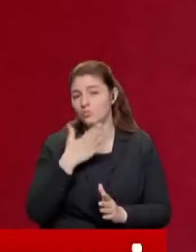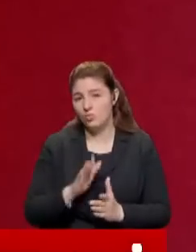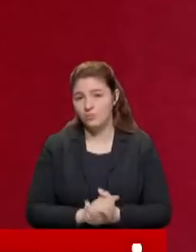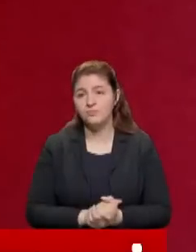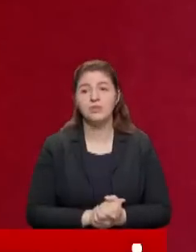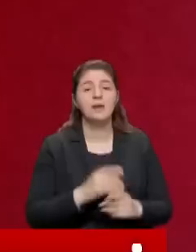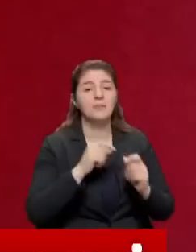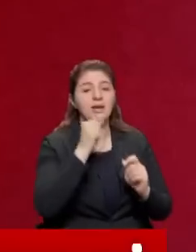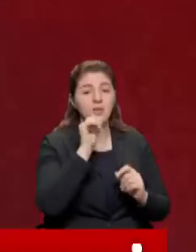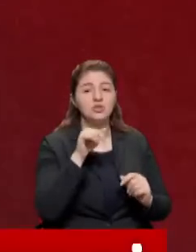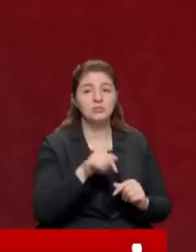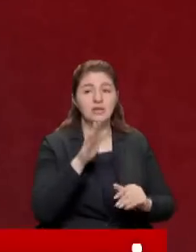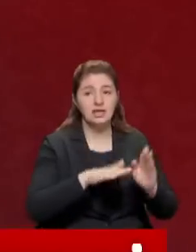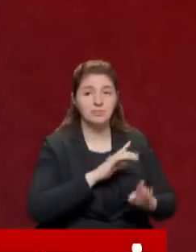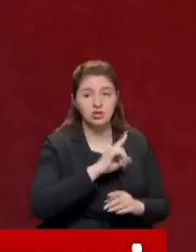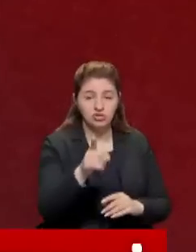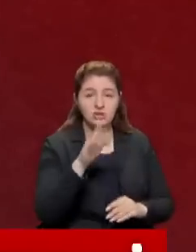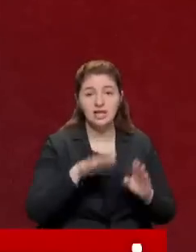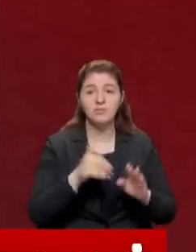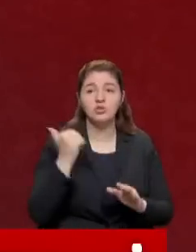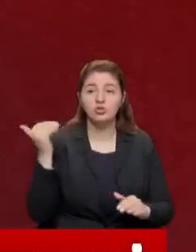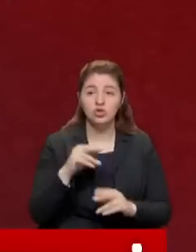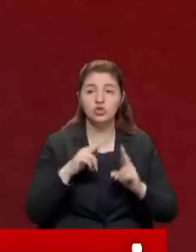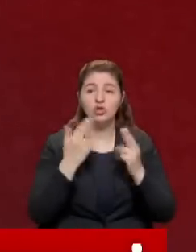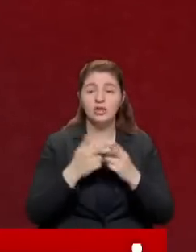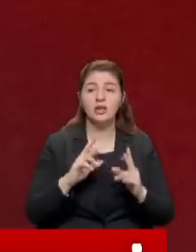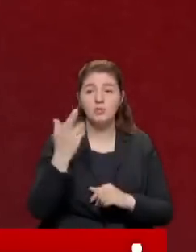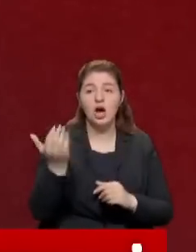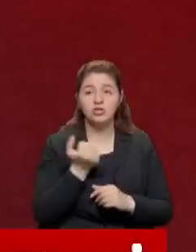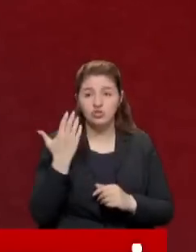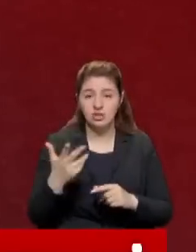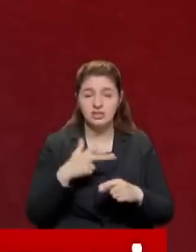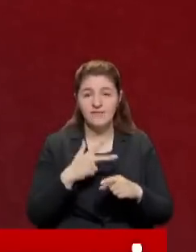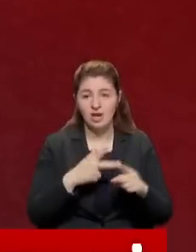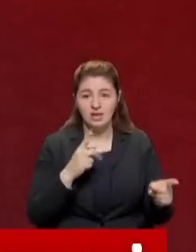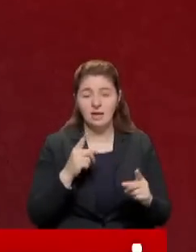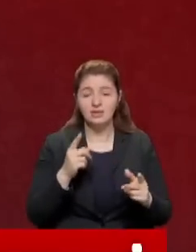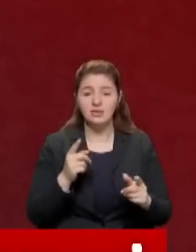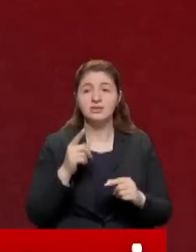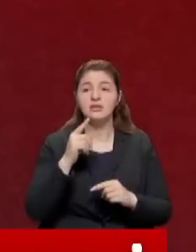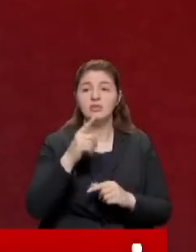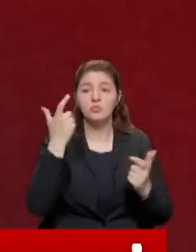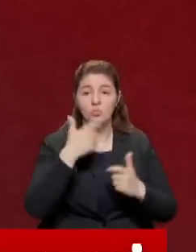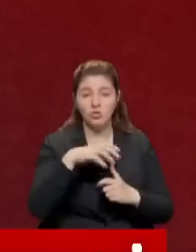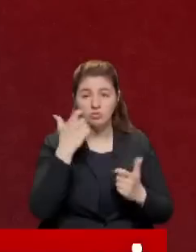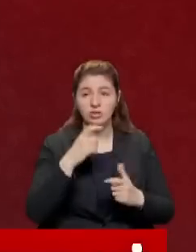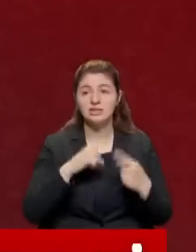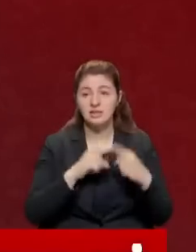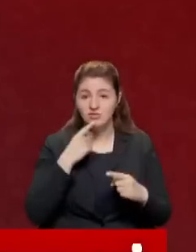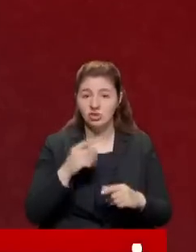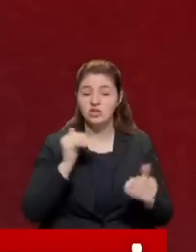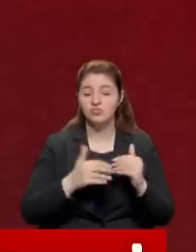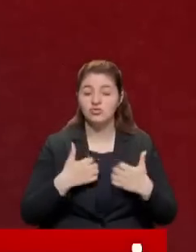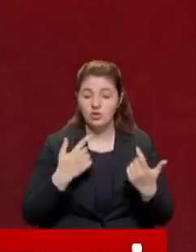yok. Bekir abi, şimdi reklamlara gideceğiz. Reklamların dönüşünde dünyanın raporunu alacağız. Zafer Söken'den, Çalar Saat Bülten sorumlusundan. Siyaset diyeceğiz,